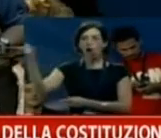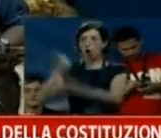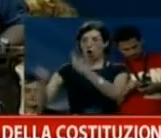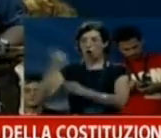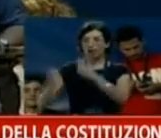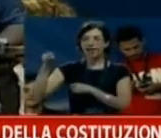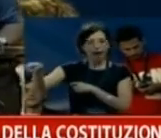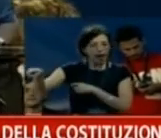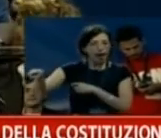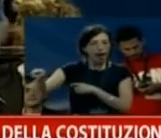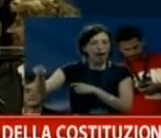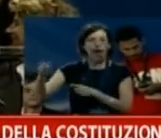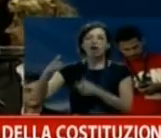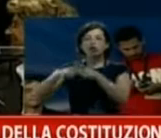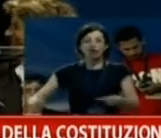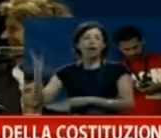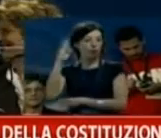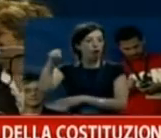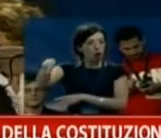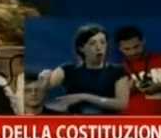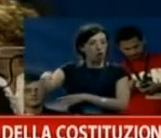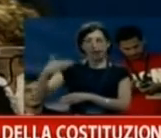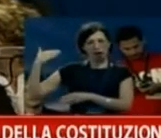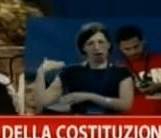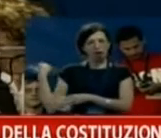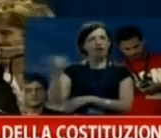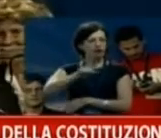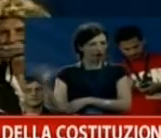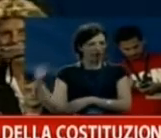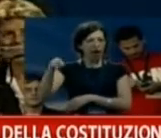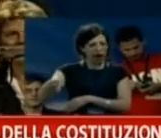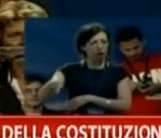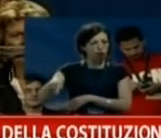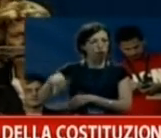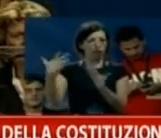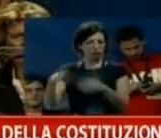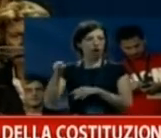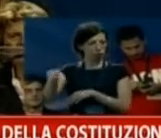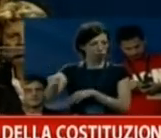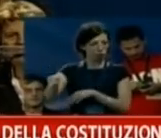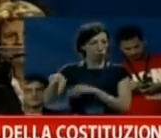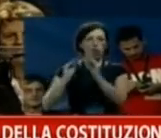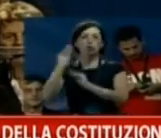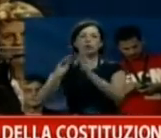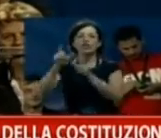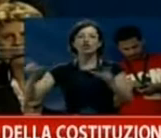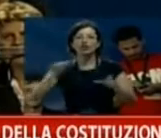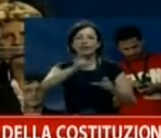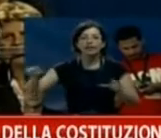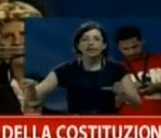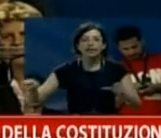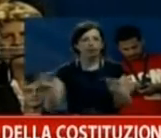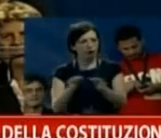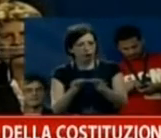un referendum che tutti dicevano: ma siete pazzi, chiedete ai cittadini se si devono dare